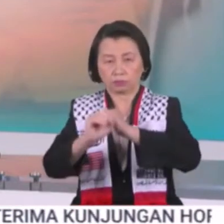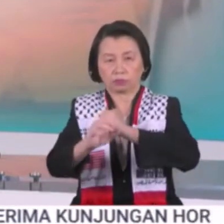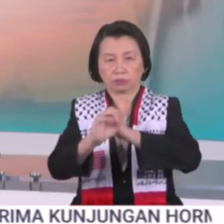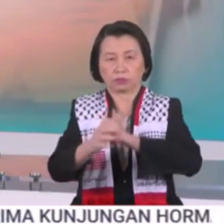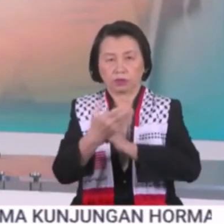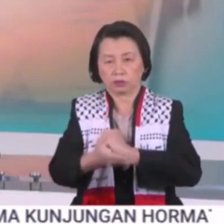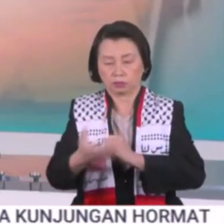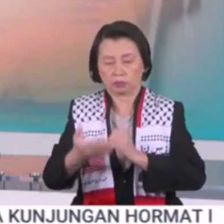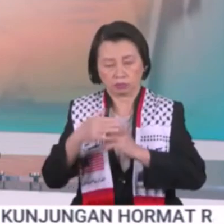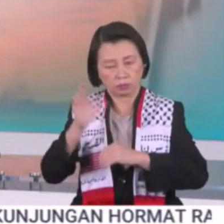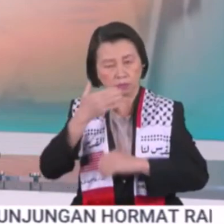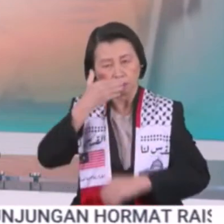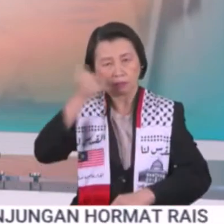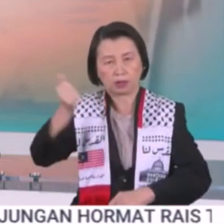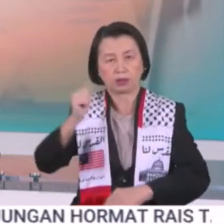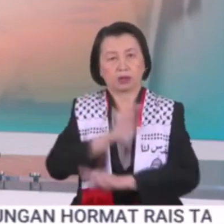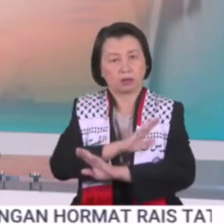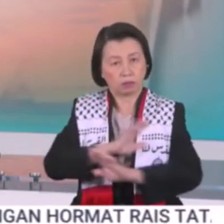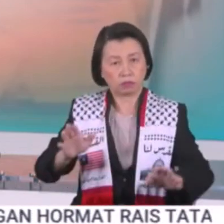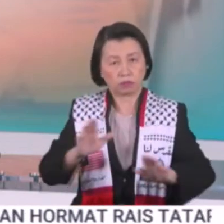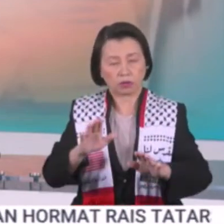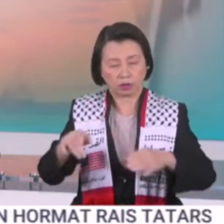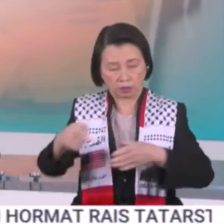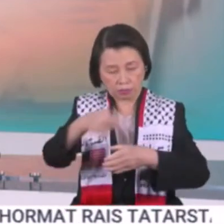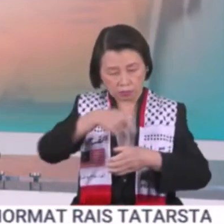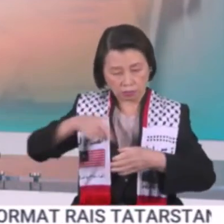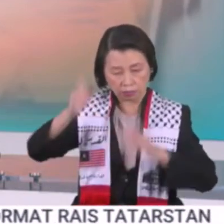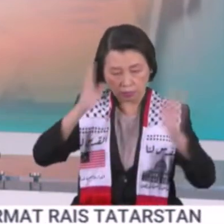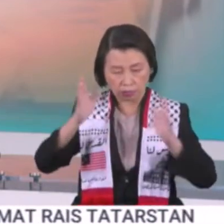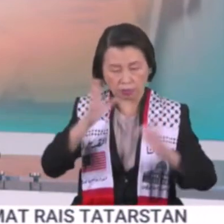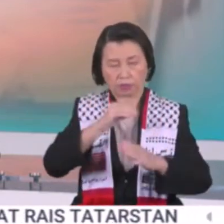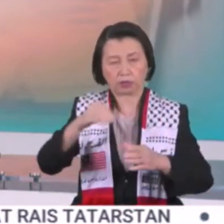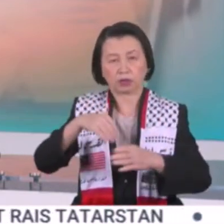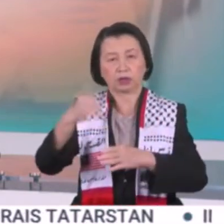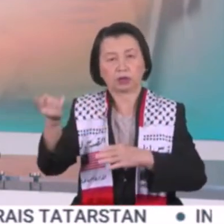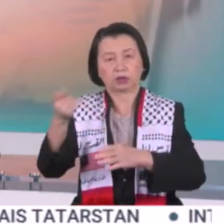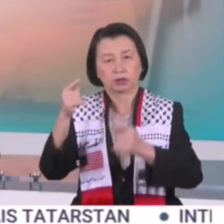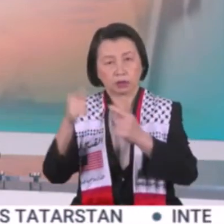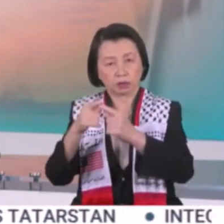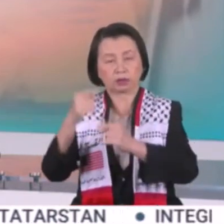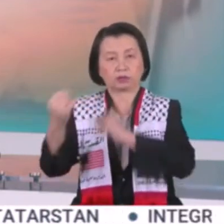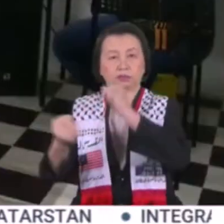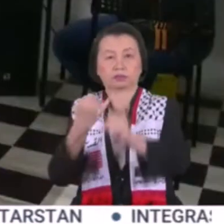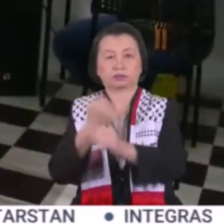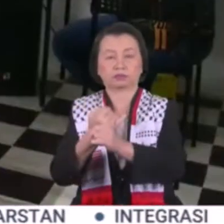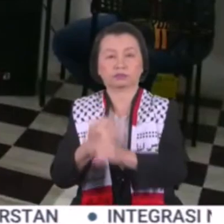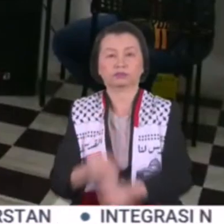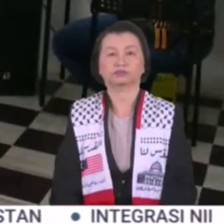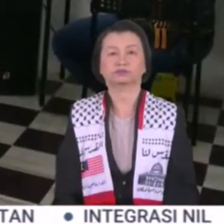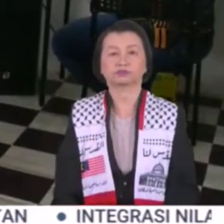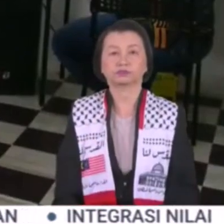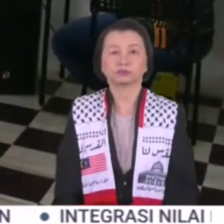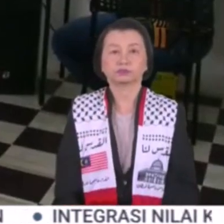mempromosikan produk lebih efektif bukan saja di peringkat domestik malah ke pasaran global.